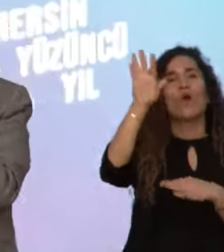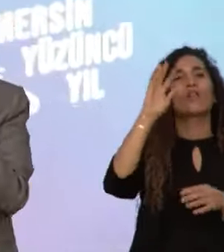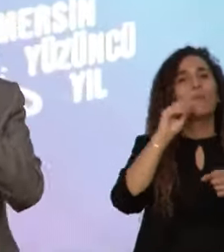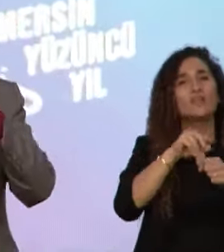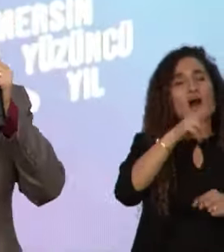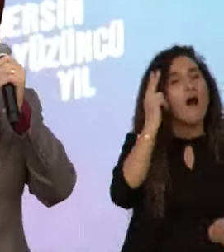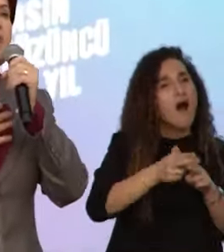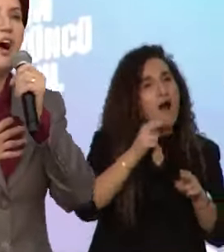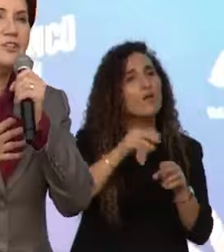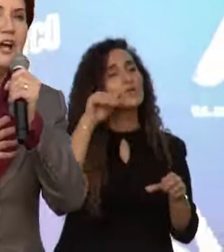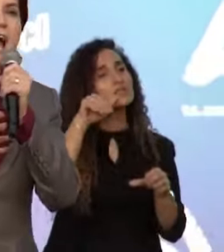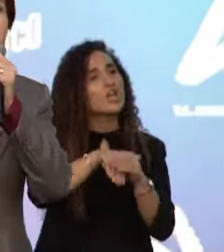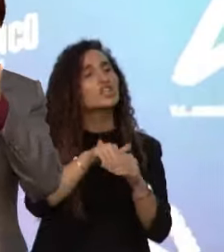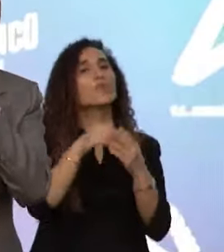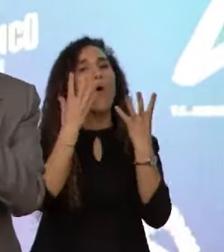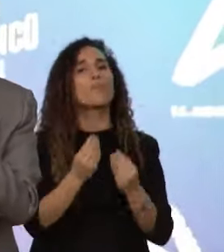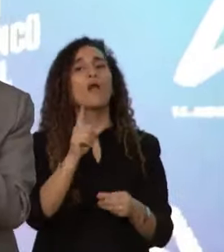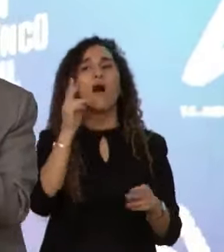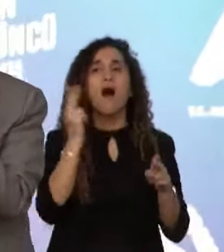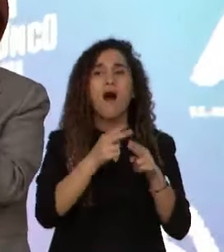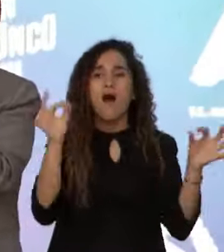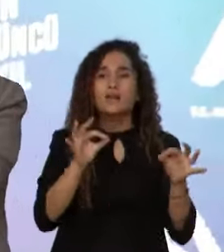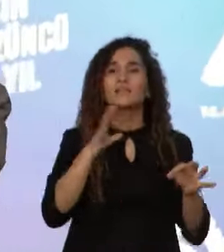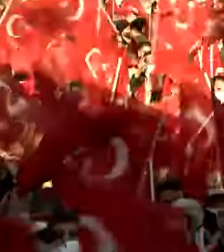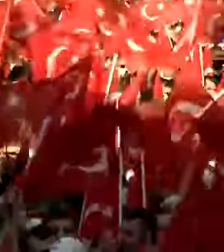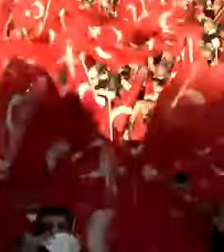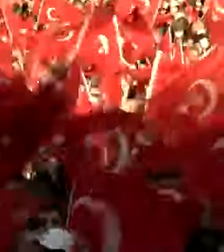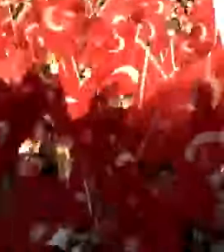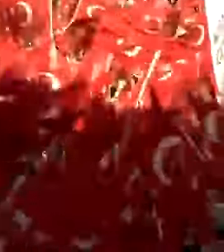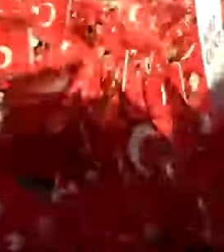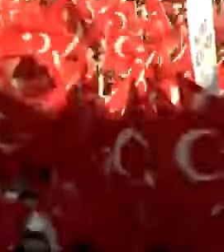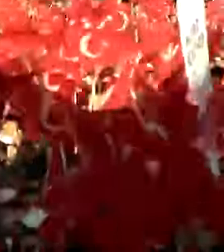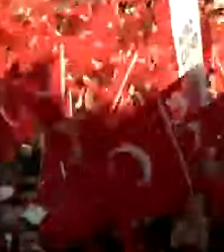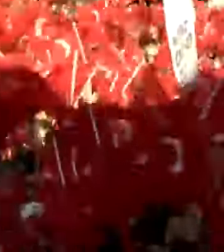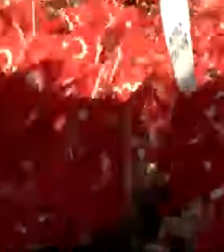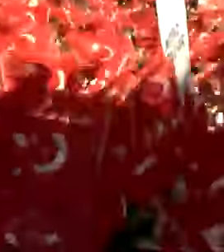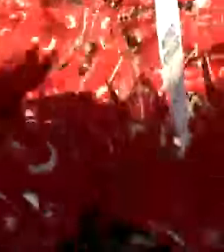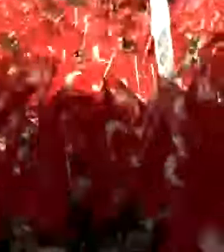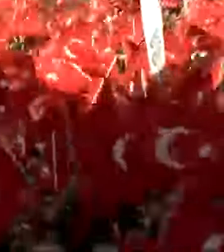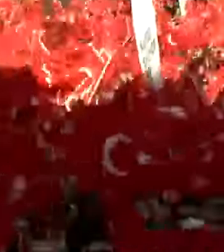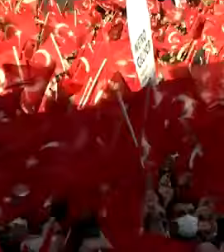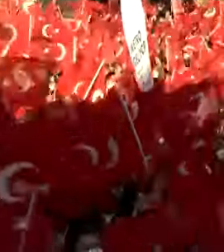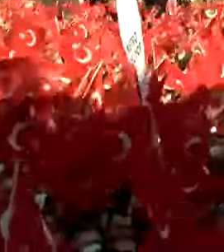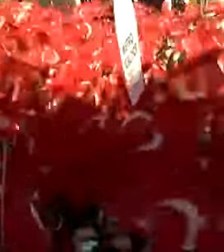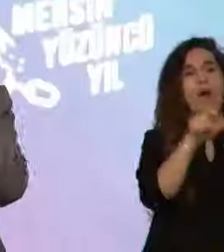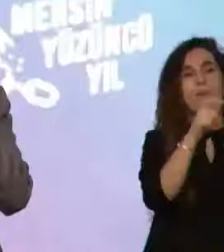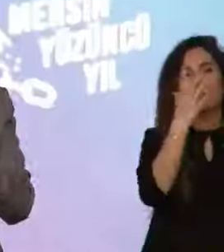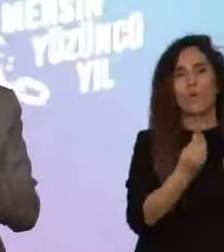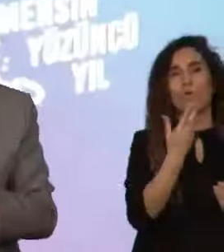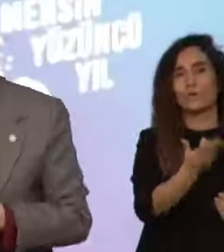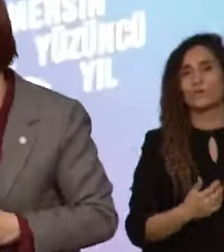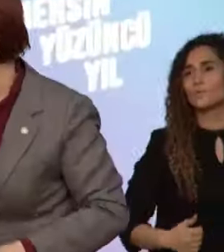seçim, hemen seçim diyor. Her birinizi saygıyla, sevgiyle selamlıyorum. Allah'a emanet olun.